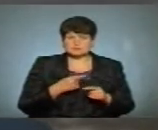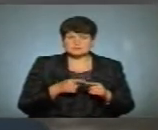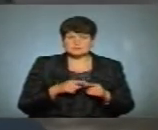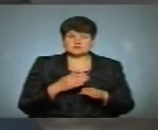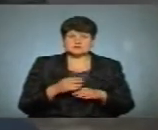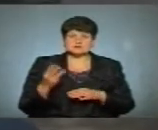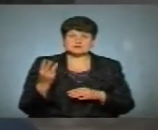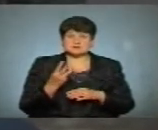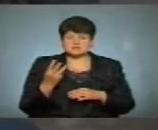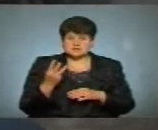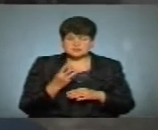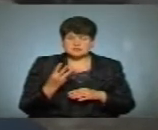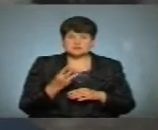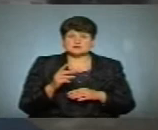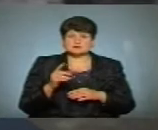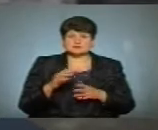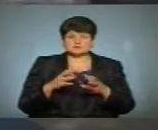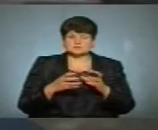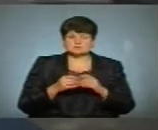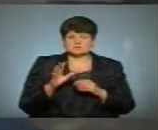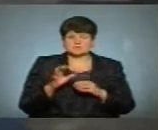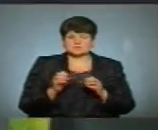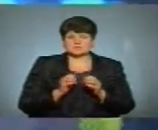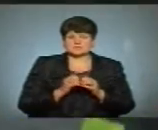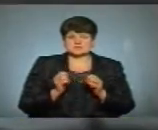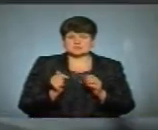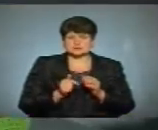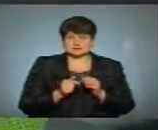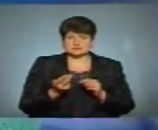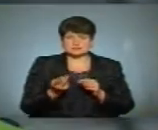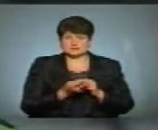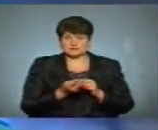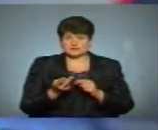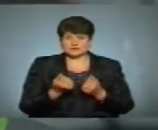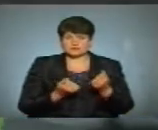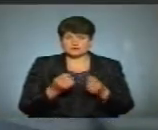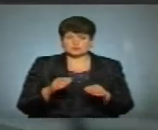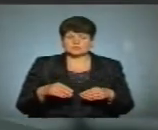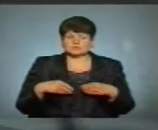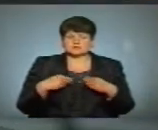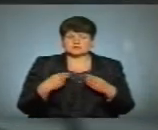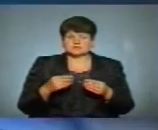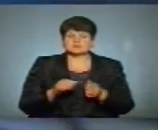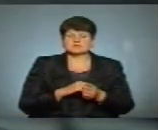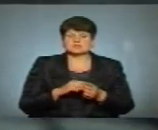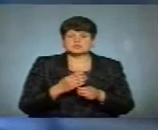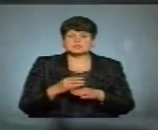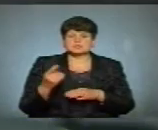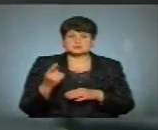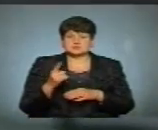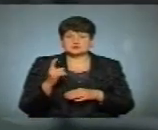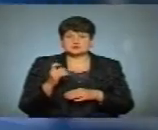частина третя статті 122, суму штрафу становить 510 гривень. На цих двох водіїв були винесені адміністративні матеріали за частиною першої